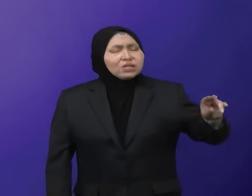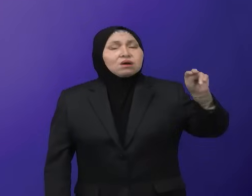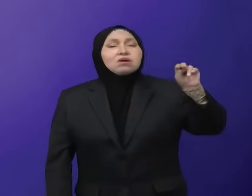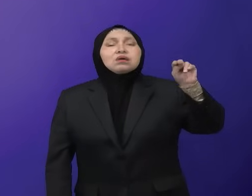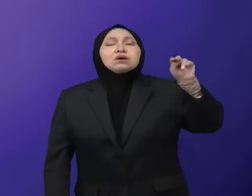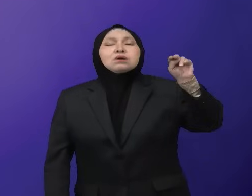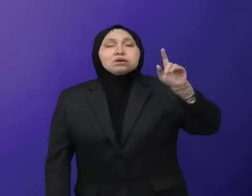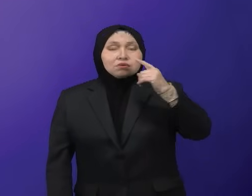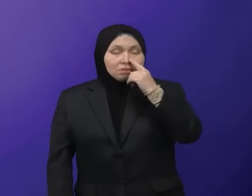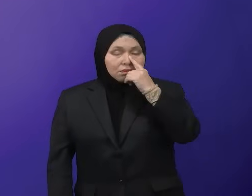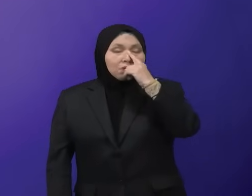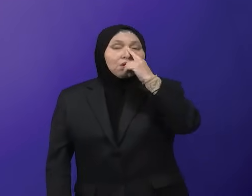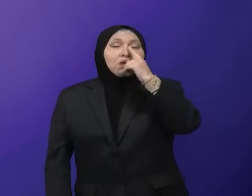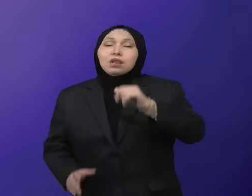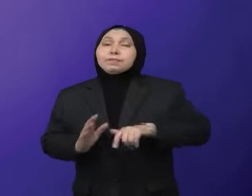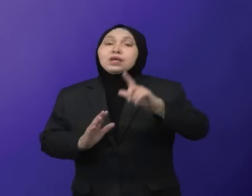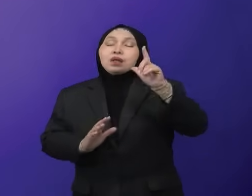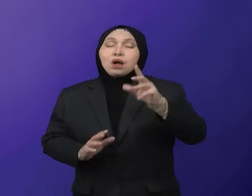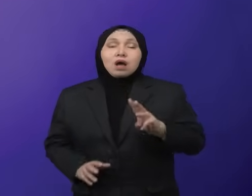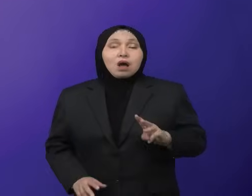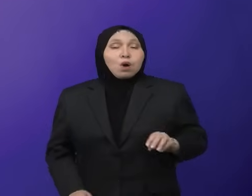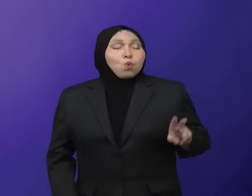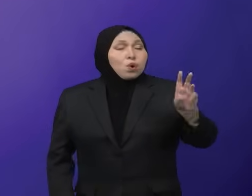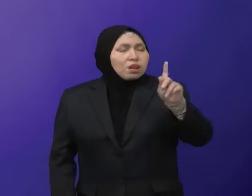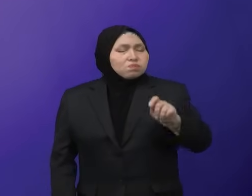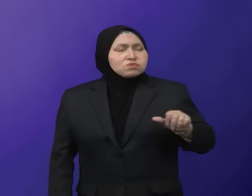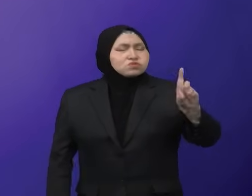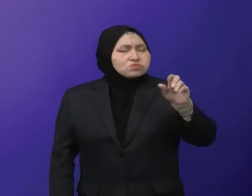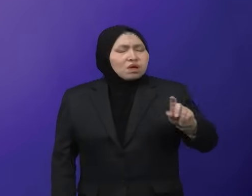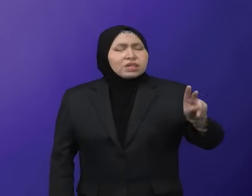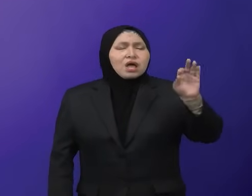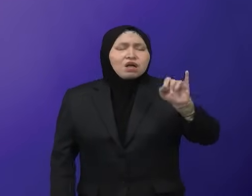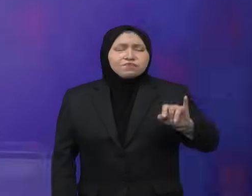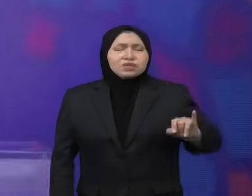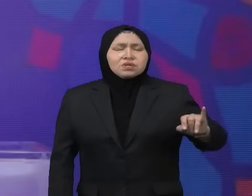alamin. Itu dah lebih. Wal